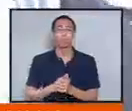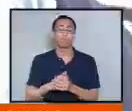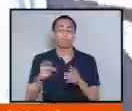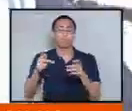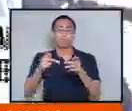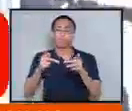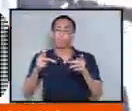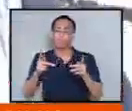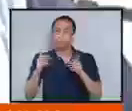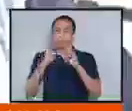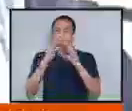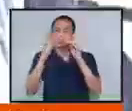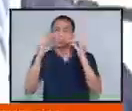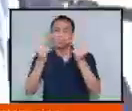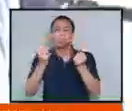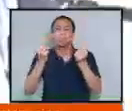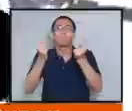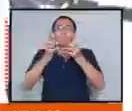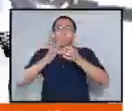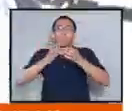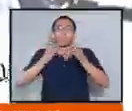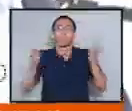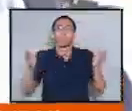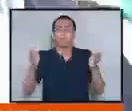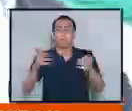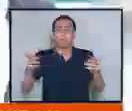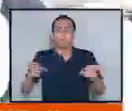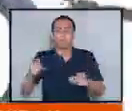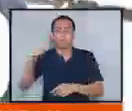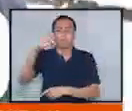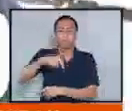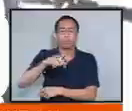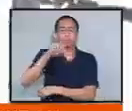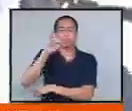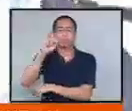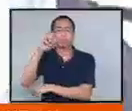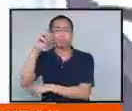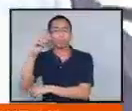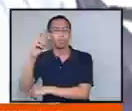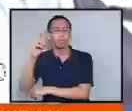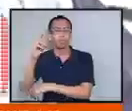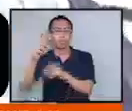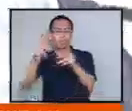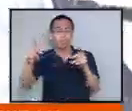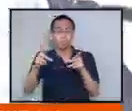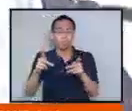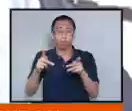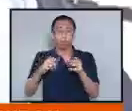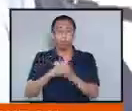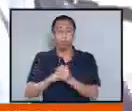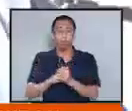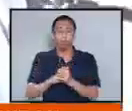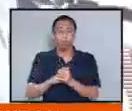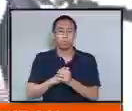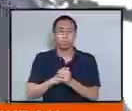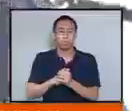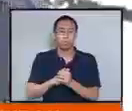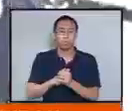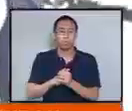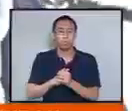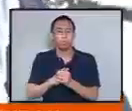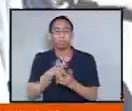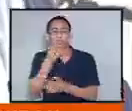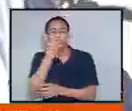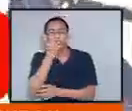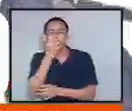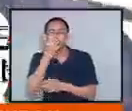ay sa pinakamalaking population po dito sa atin sa San Dionisio. Pangalawa po, ito rin po kasi yung pinaka-catch basin natin na yung tipong konting